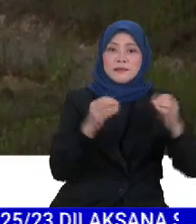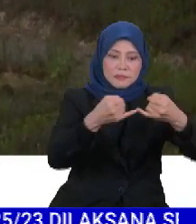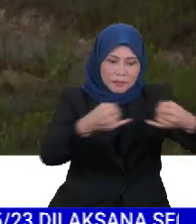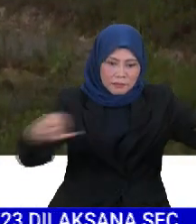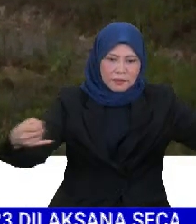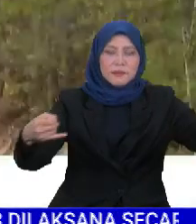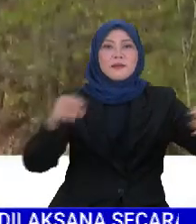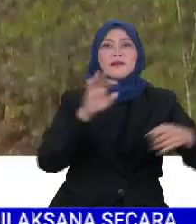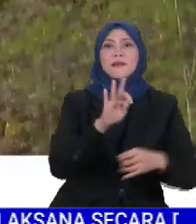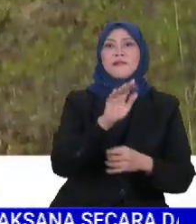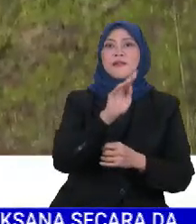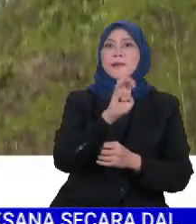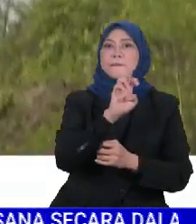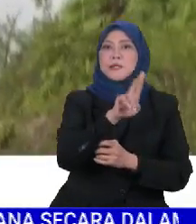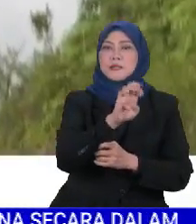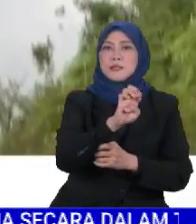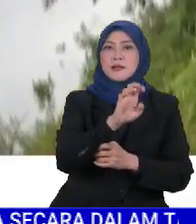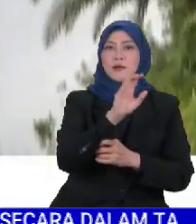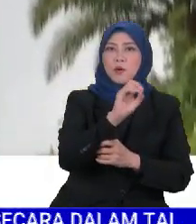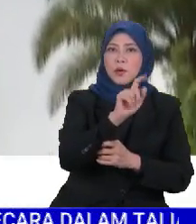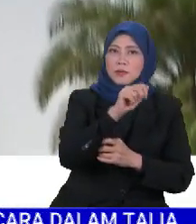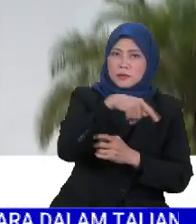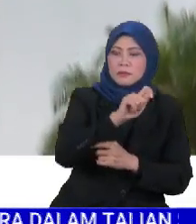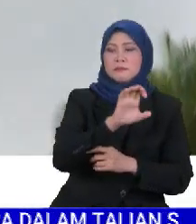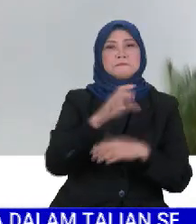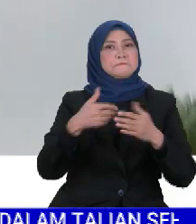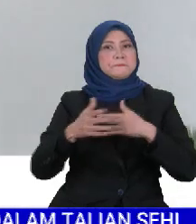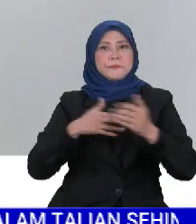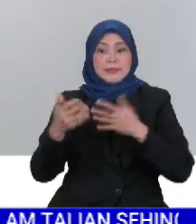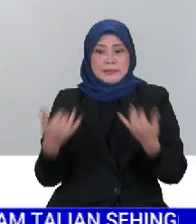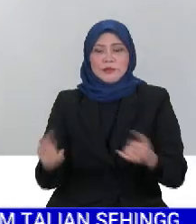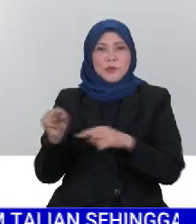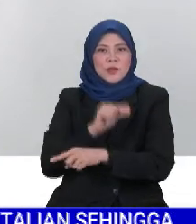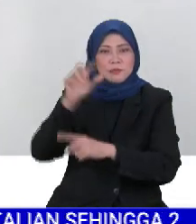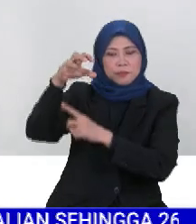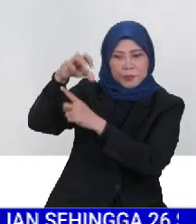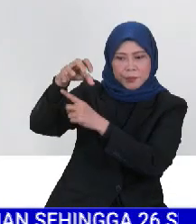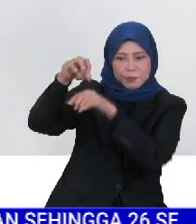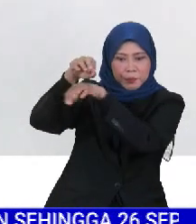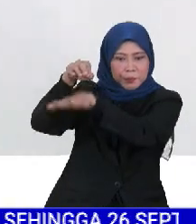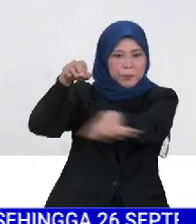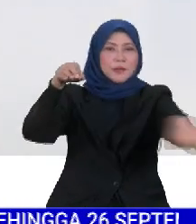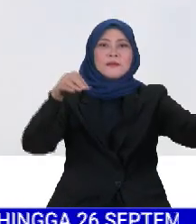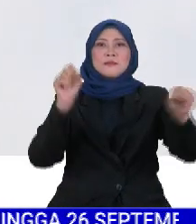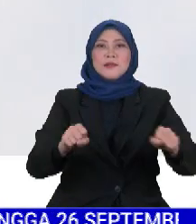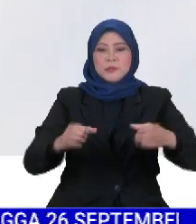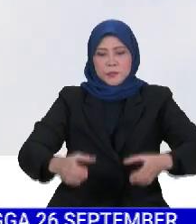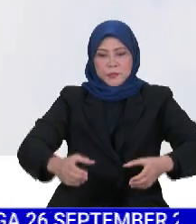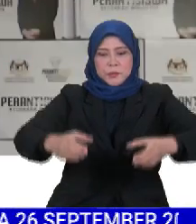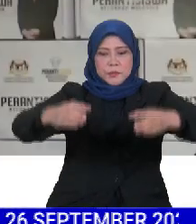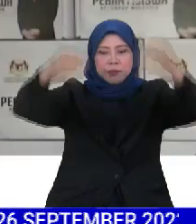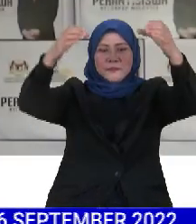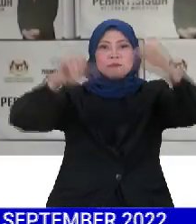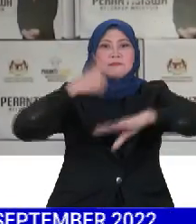itu, maka terpaksa menggunakan teknologi satelit. Malah beberapa kawasan memerlukan pertambahan menara telekomunikasi